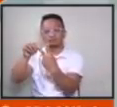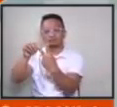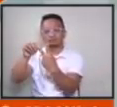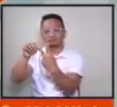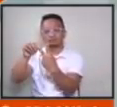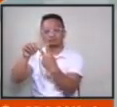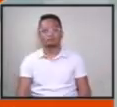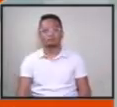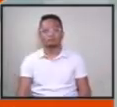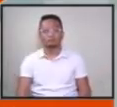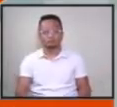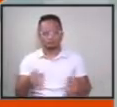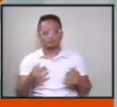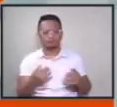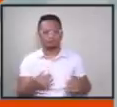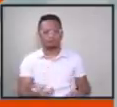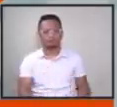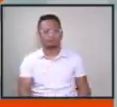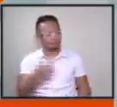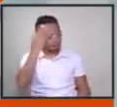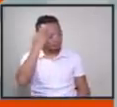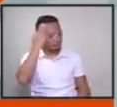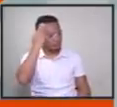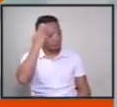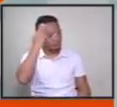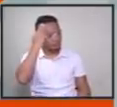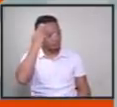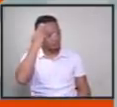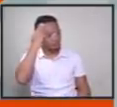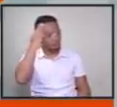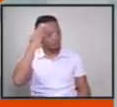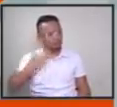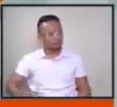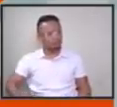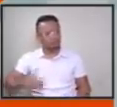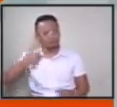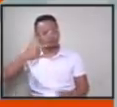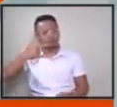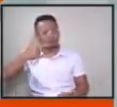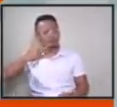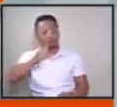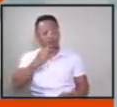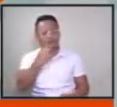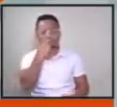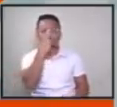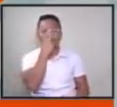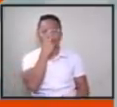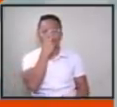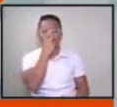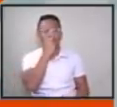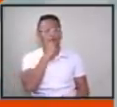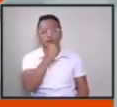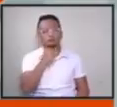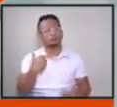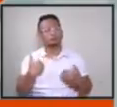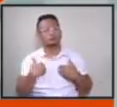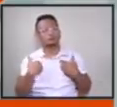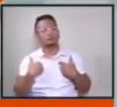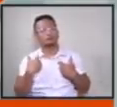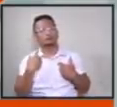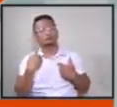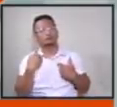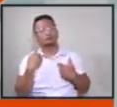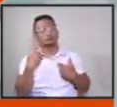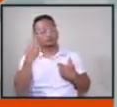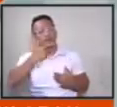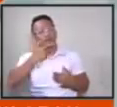po talagang baril, sir. Kapitan, alam naman po namin yung baril. Hindi naman po kami bulag. Hindi na po kami bata na isang taong gulang na